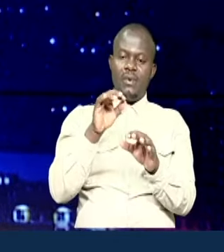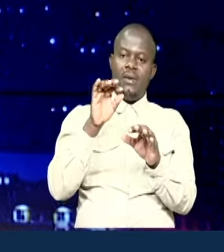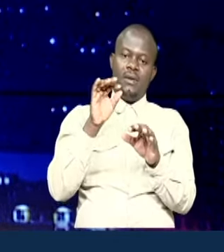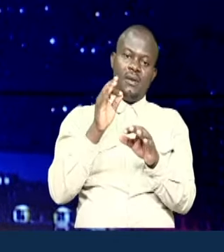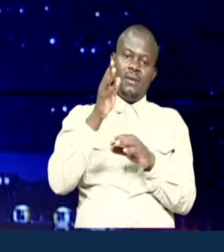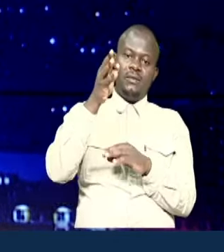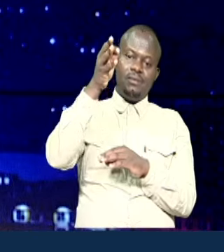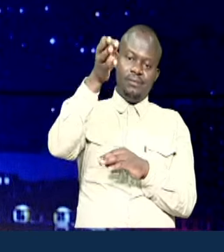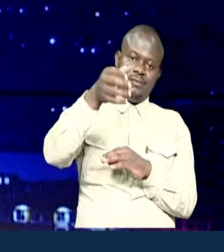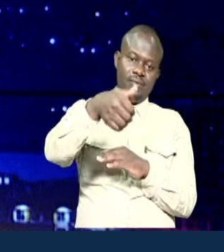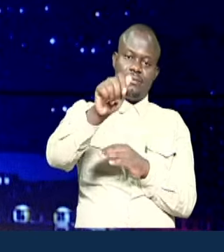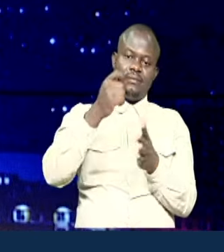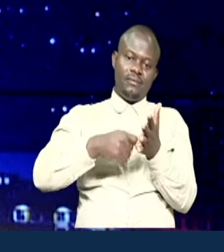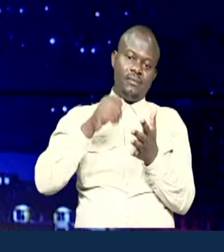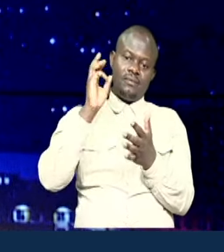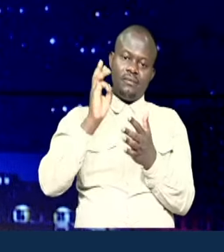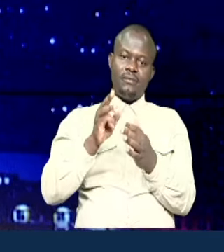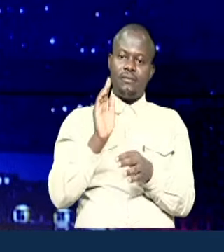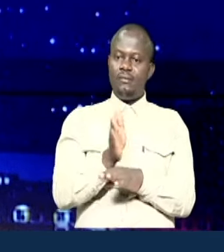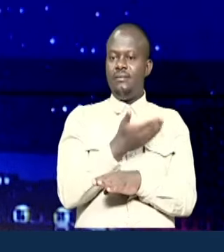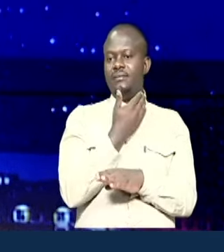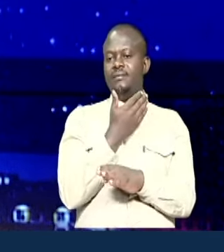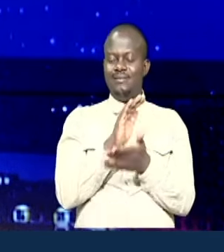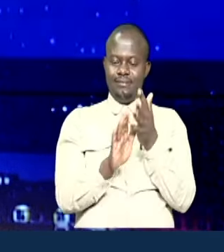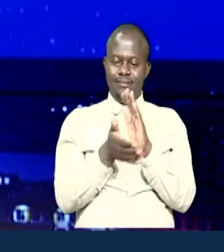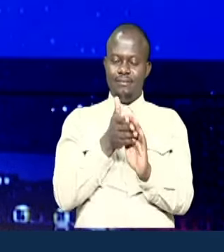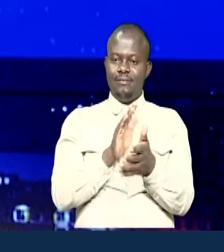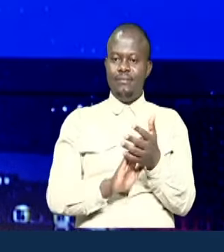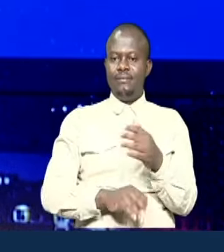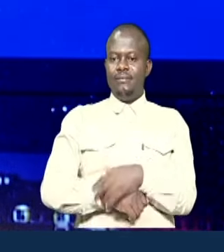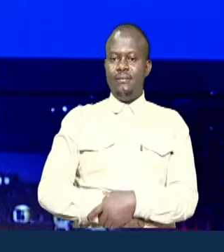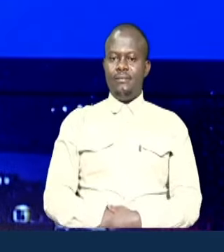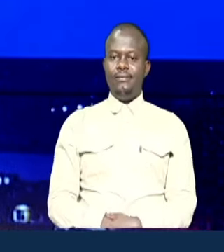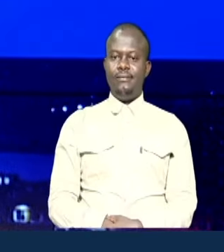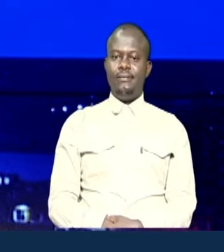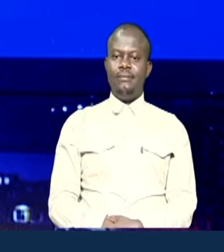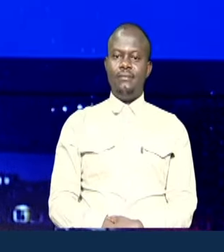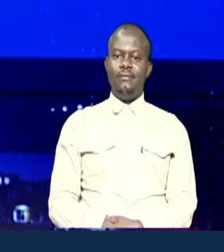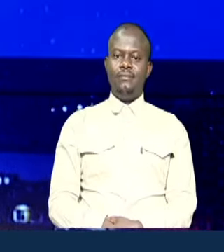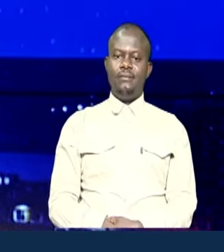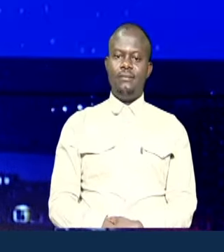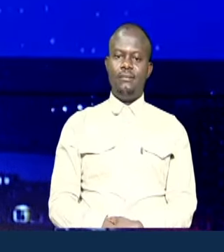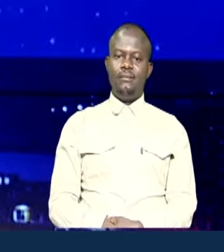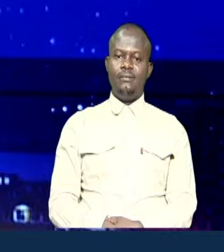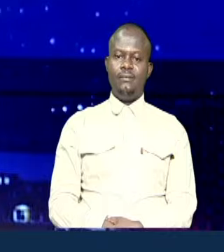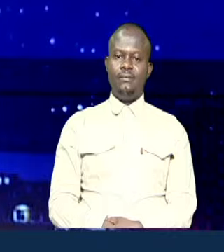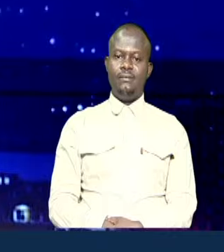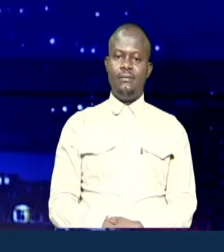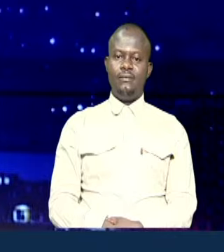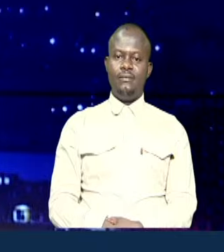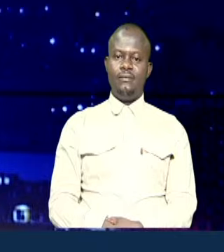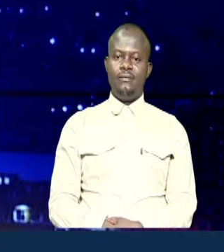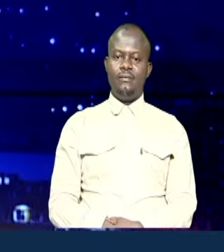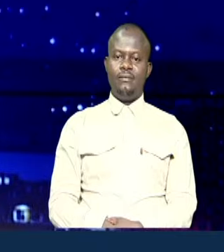ari imbere uwo musoro ngo azawukoraho burundu reka tubibaze Karine Umutoni yafatanyije na Joseph